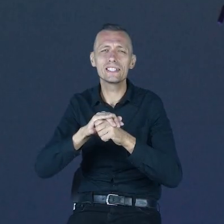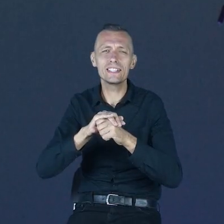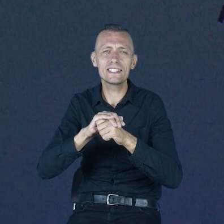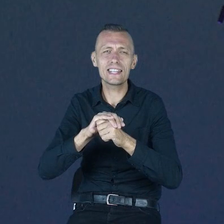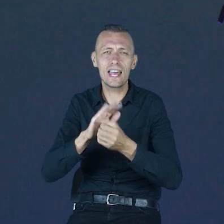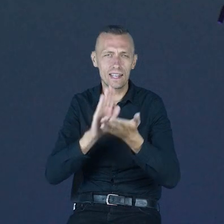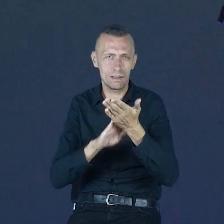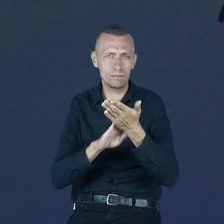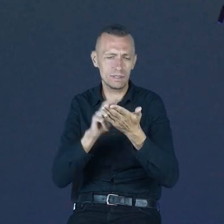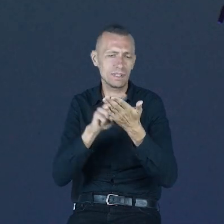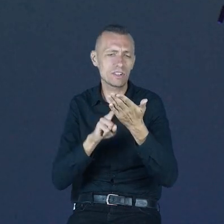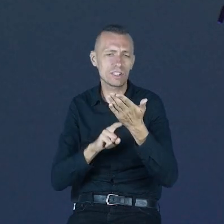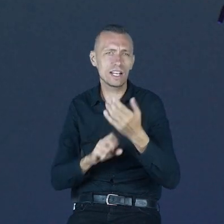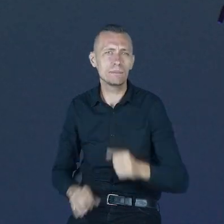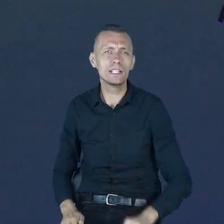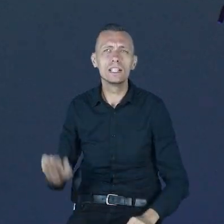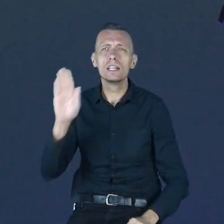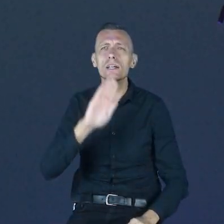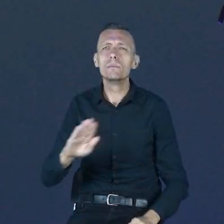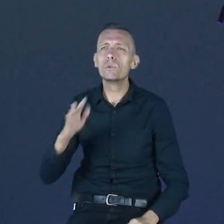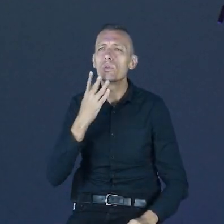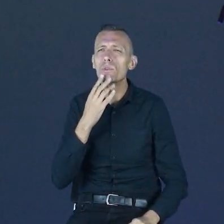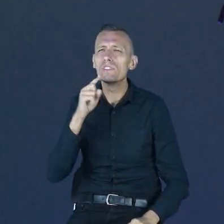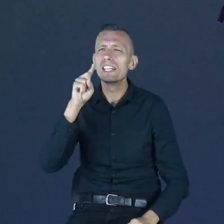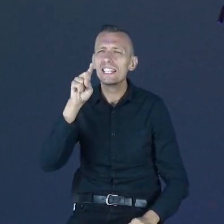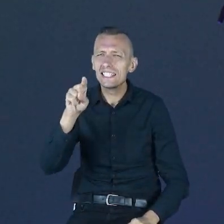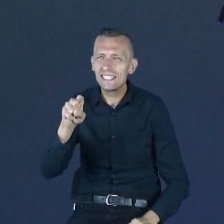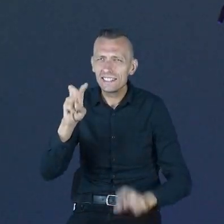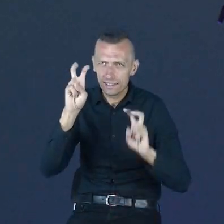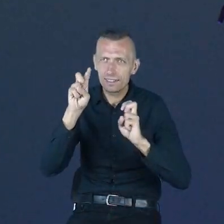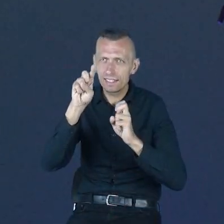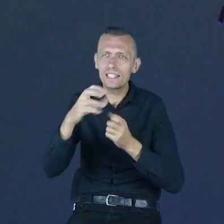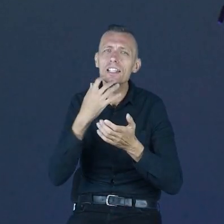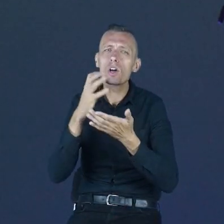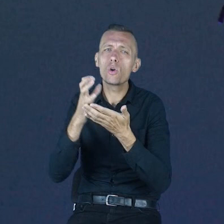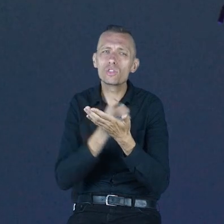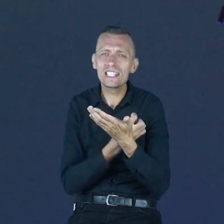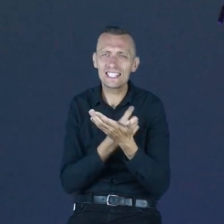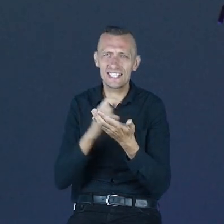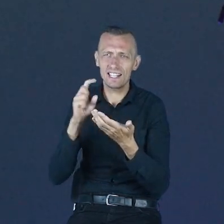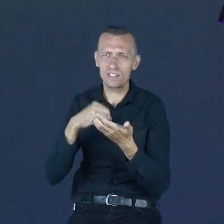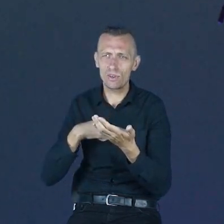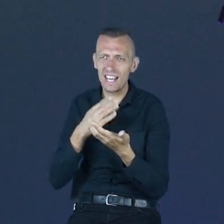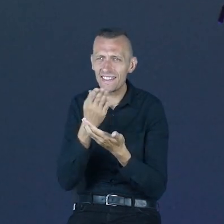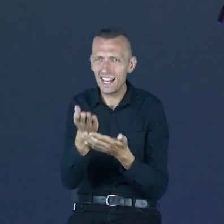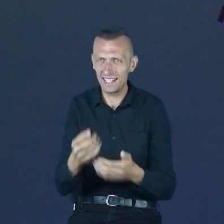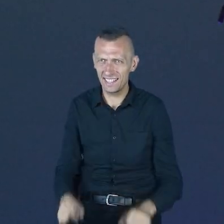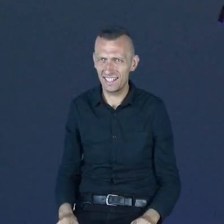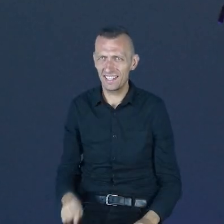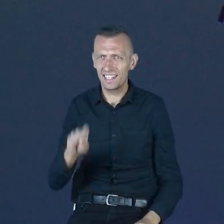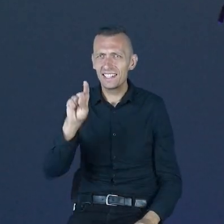Dlatego Bóg mówi, korzystaj z mojego rynsztunku, którego ci daję. Nie jesteś